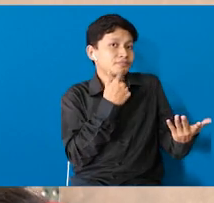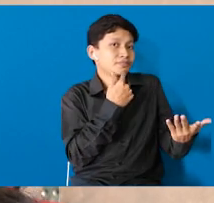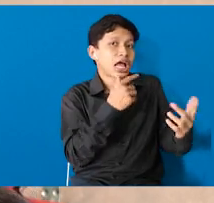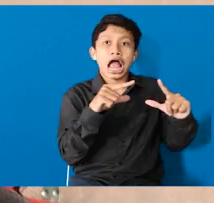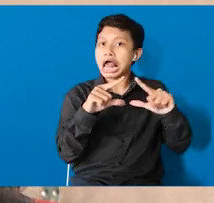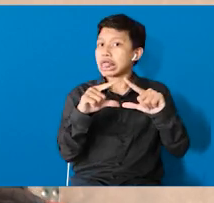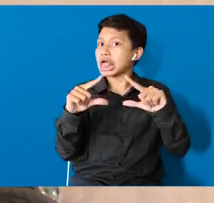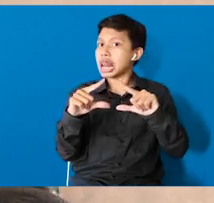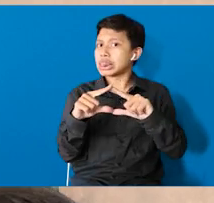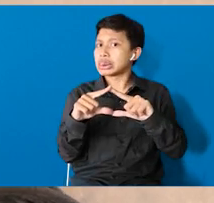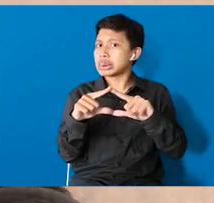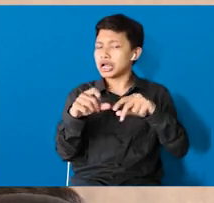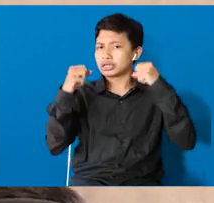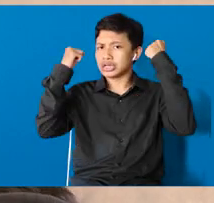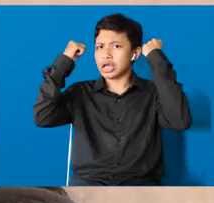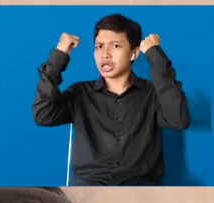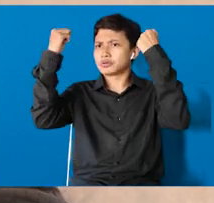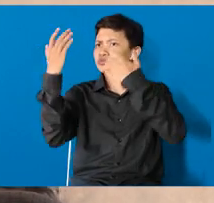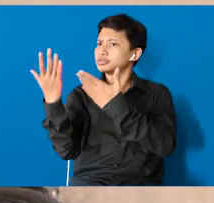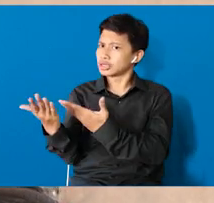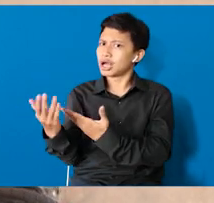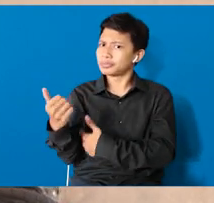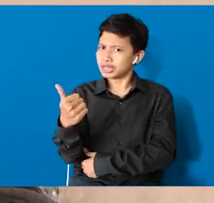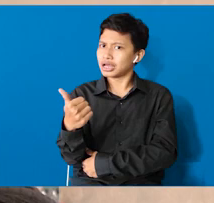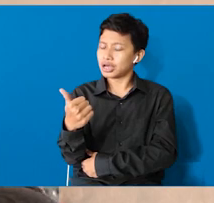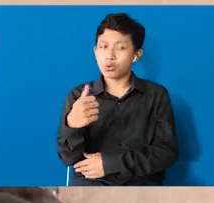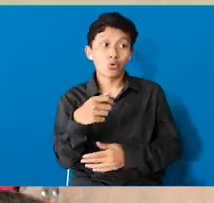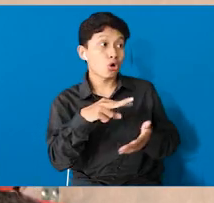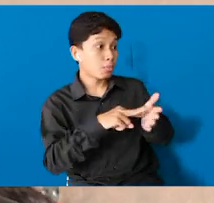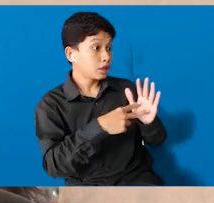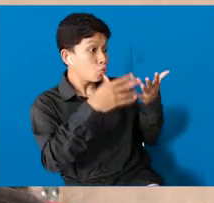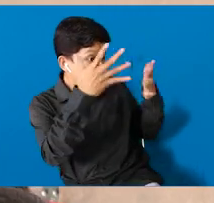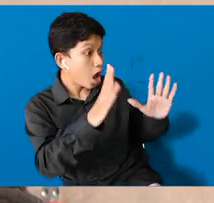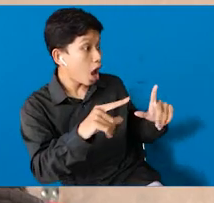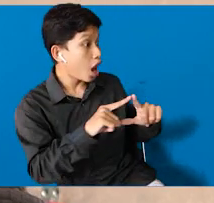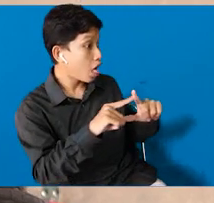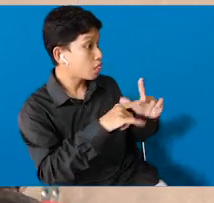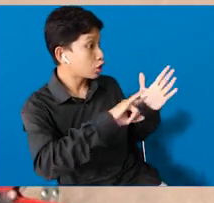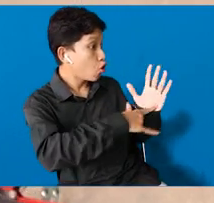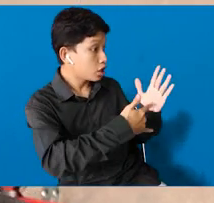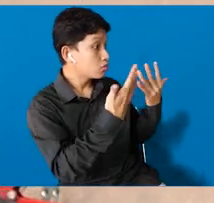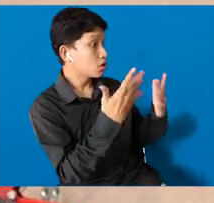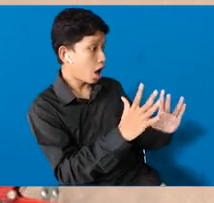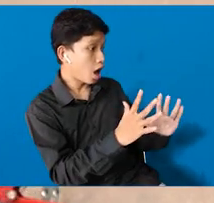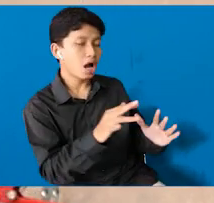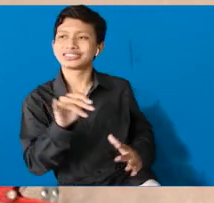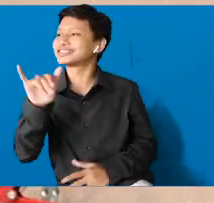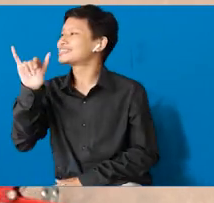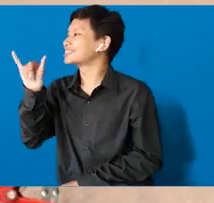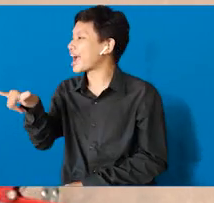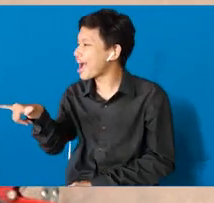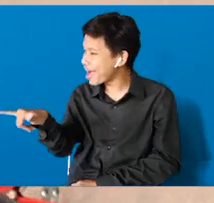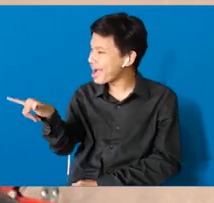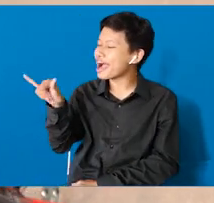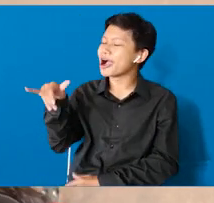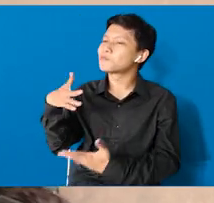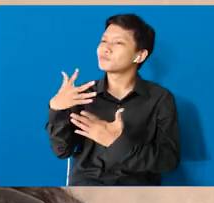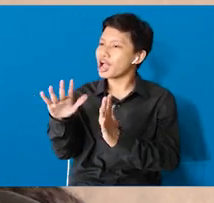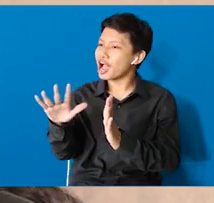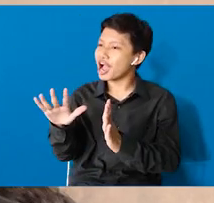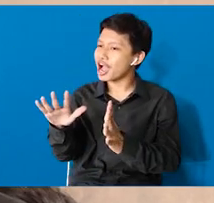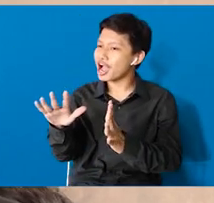alat-alat kesehatan. Oke. Iya. Berarti sudah punya alat mereka ini. Sudah. Sudah. Senang sekali dan